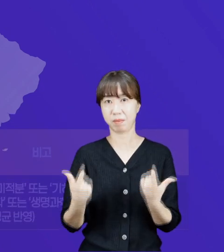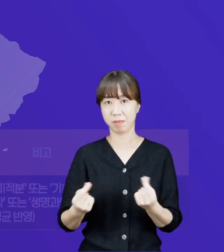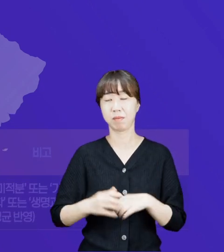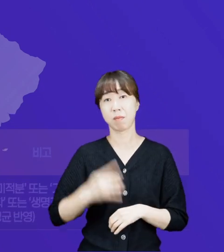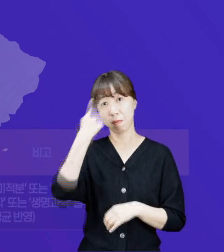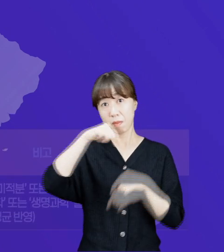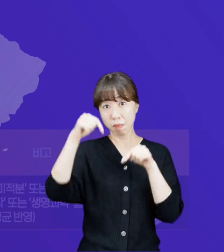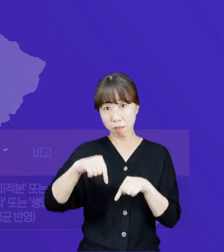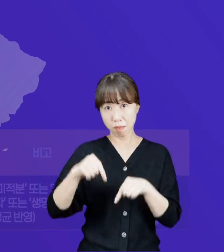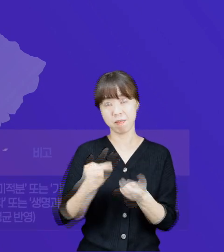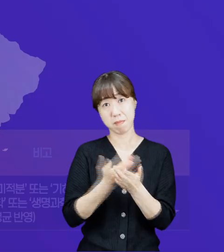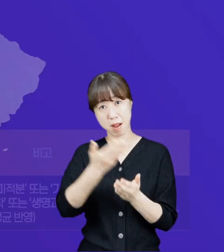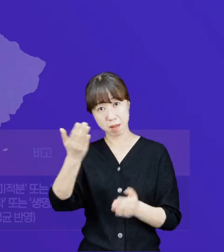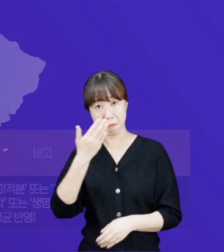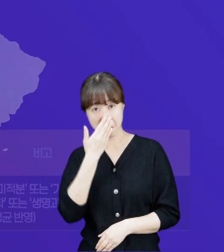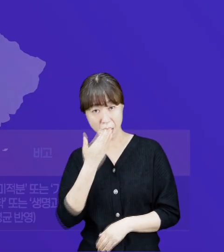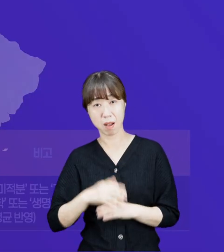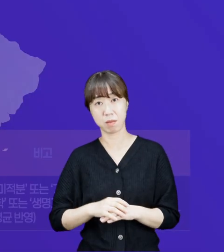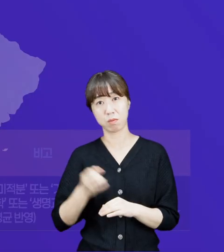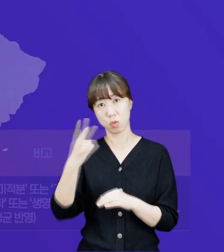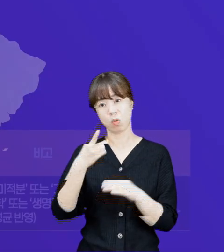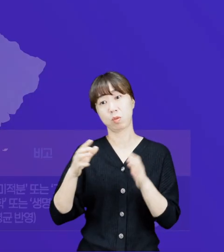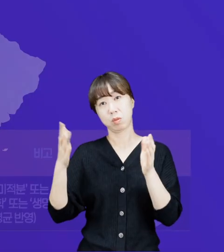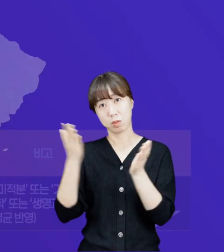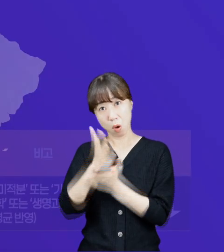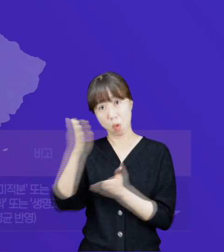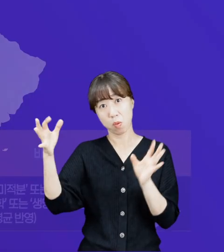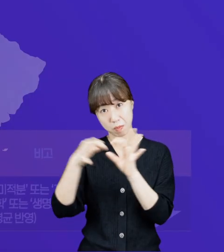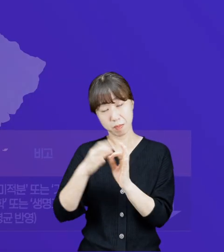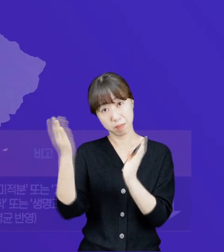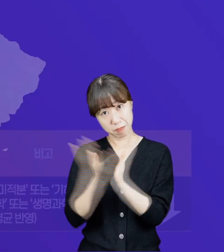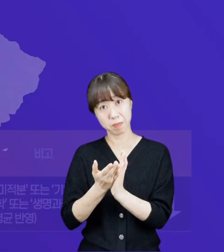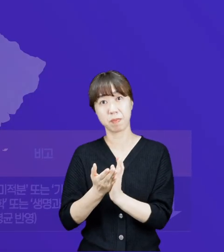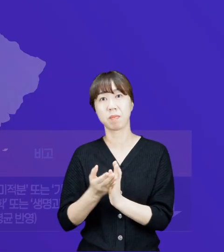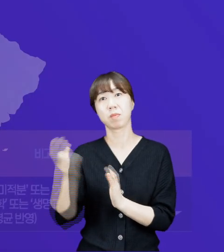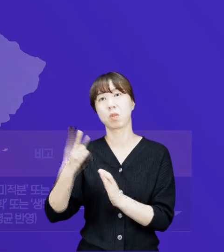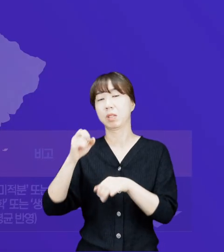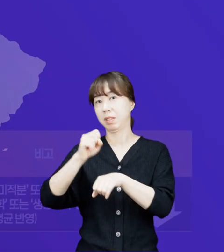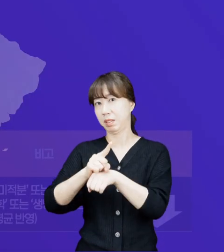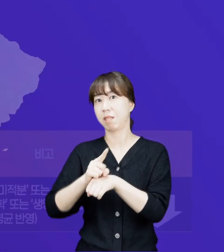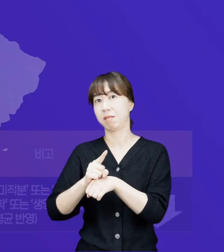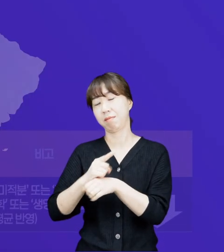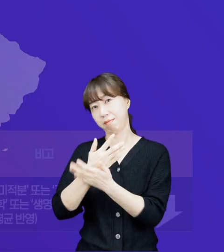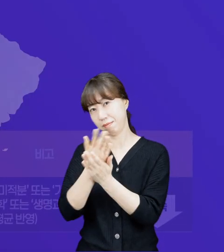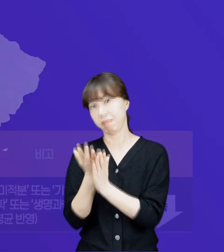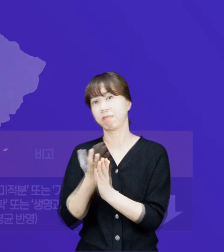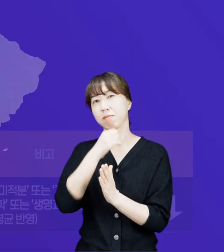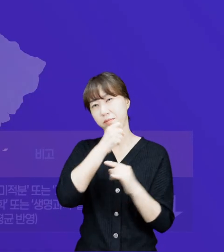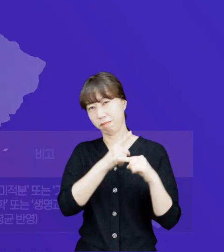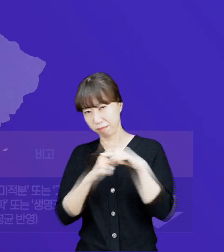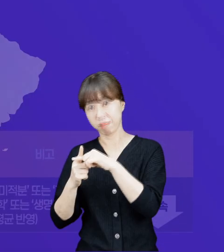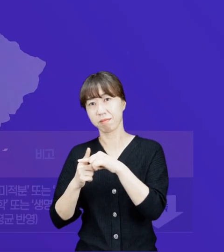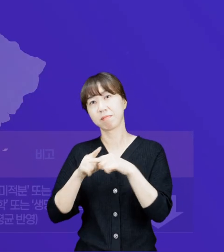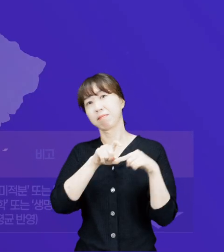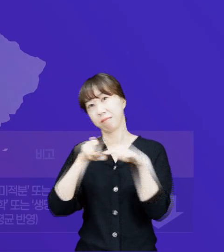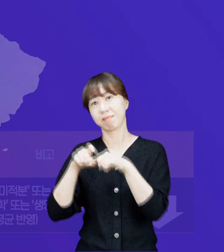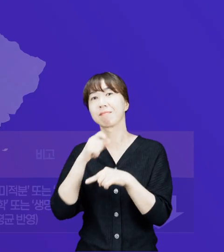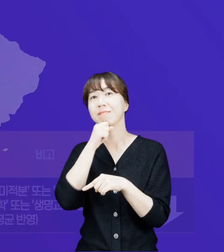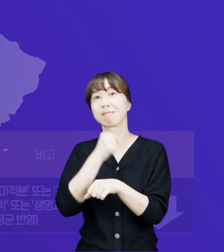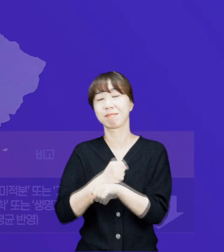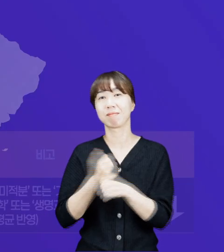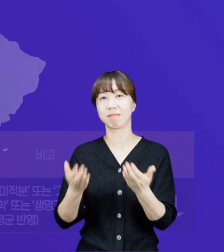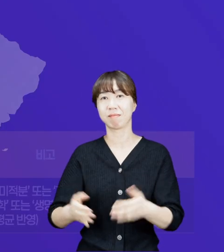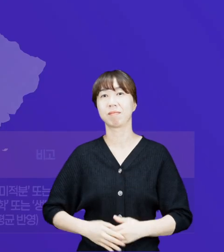발전 가능성, 전공 적합성, 인성 등을 2에서 4 이내 입학사정관이 종합적으로 평가합니다. 학생부 종합도